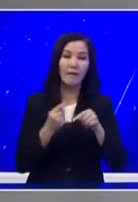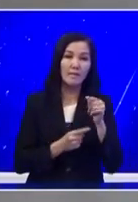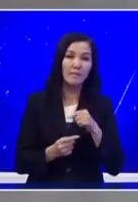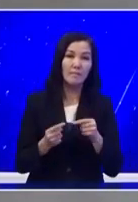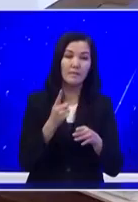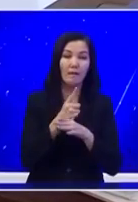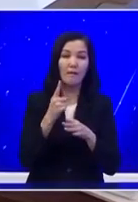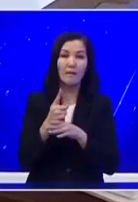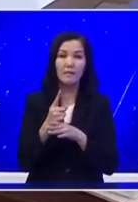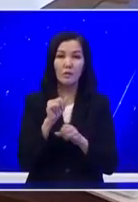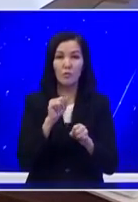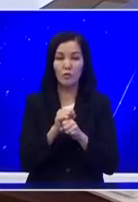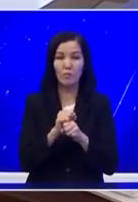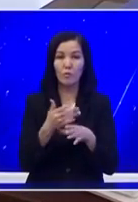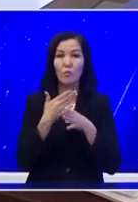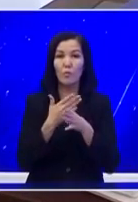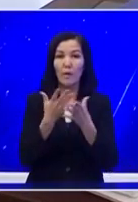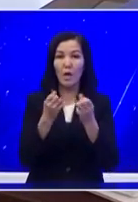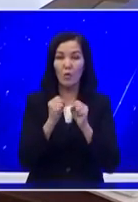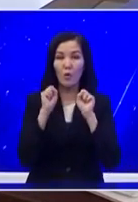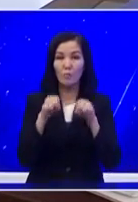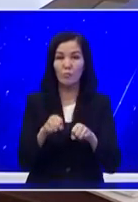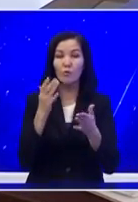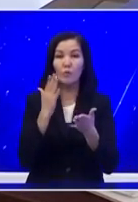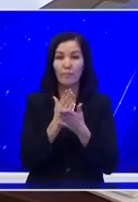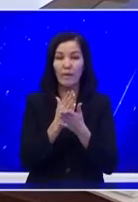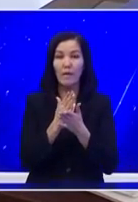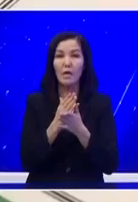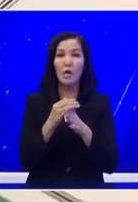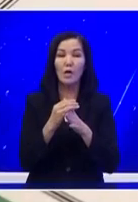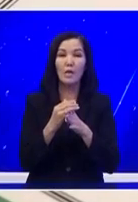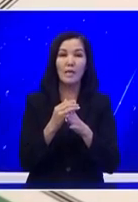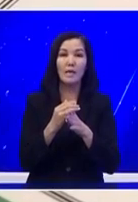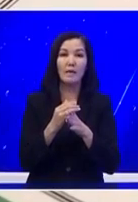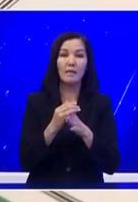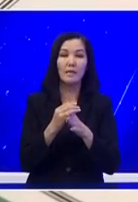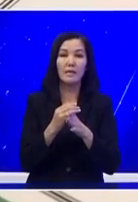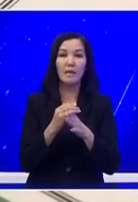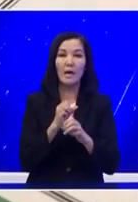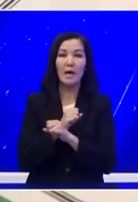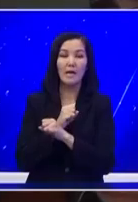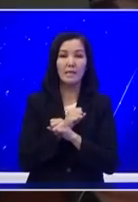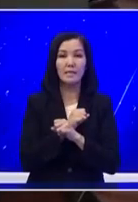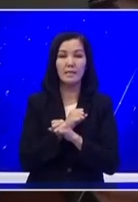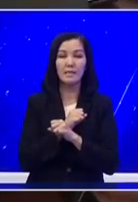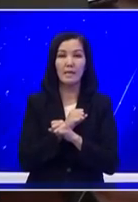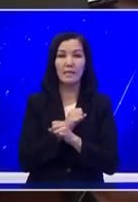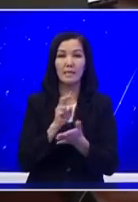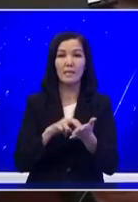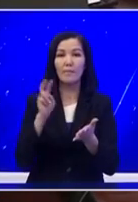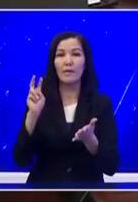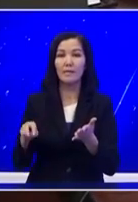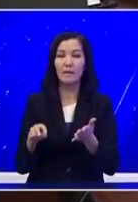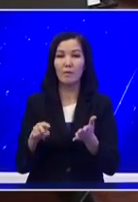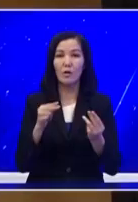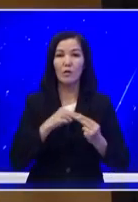тоқтап тұрса, көмек алуға мүмкіндігіңіз бар. Ал жұмыскерлерін ақысыз демалысқа жіберген жұмыс берушілер тек жұмыскерлер